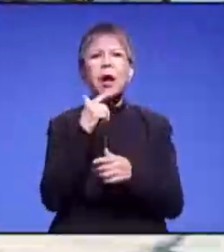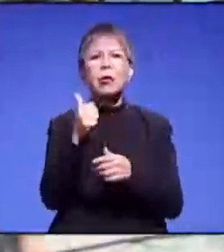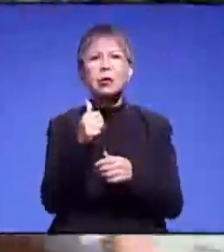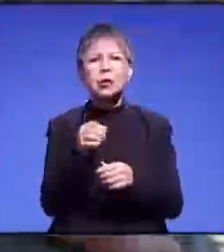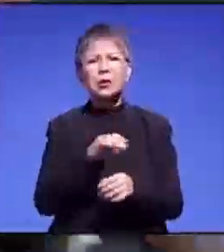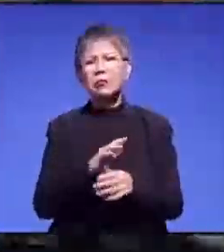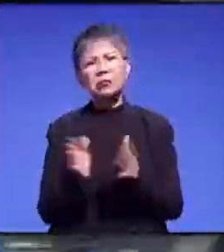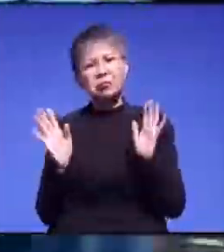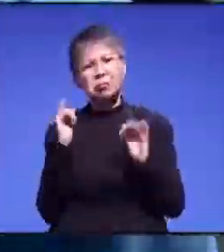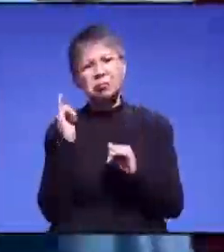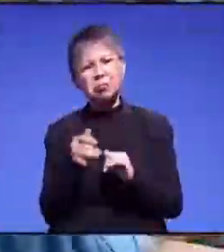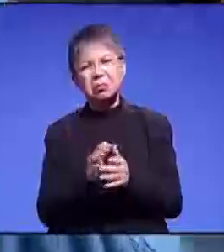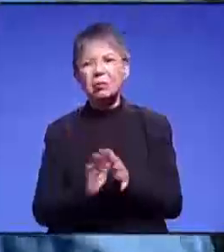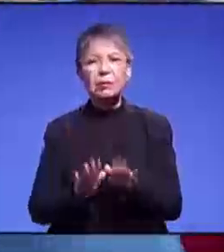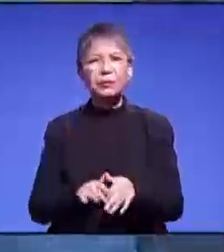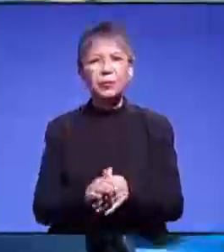Ya,